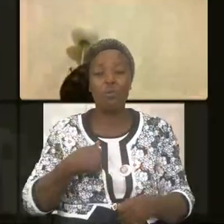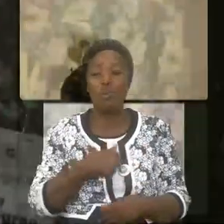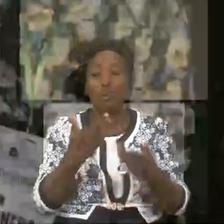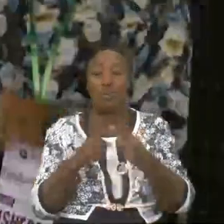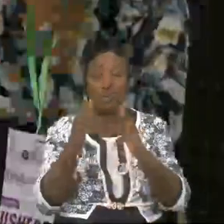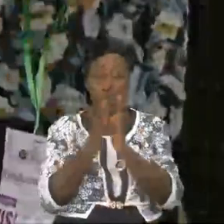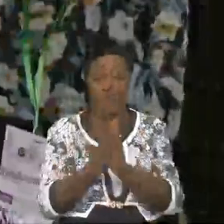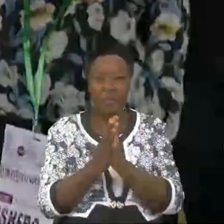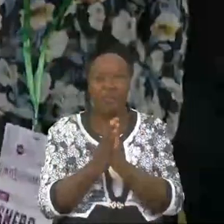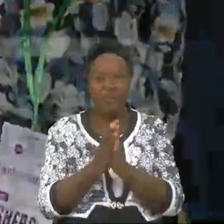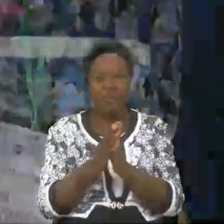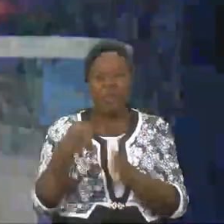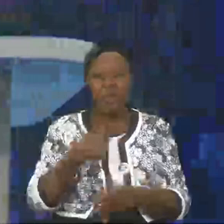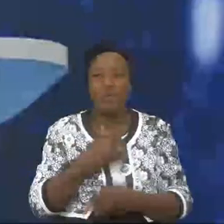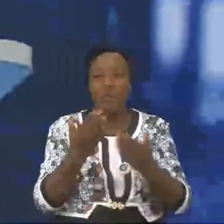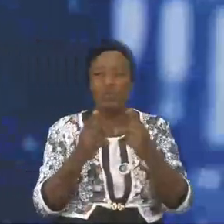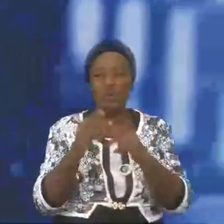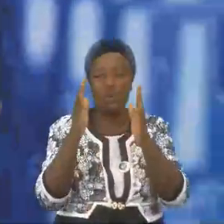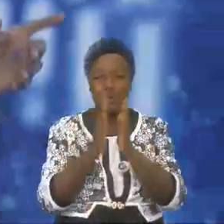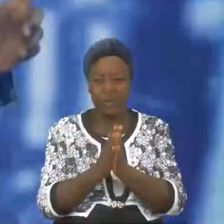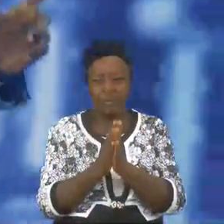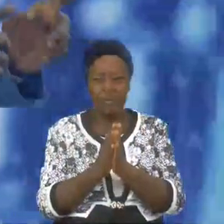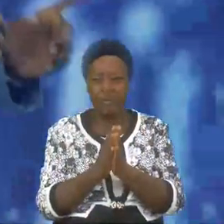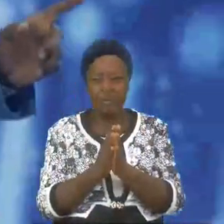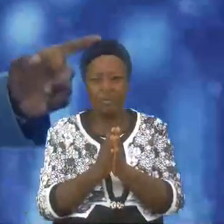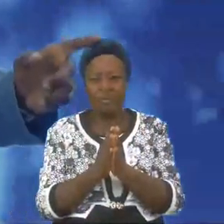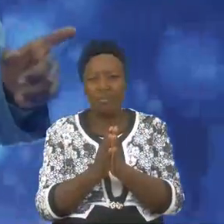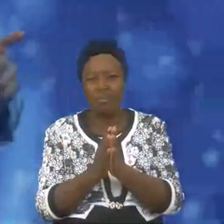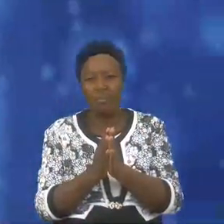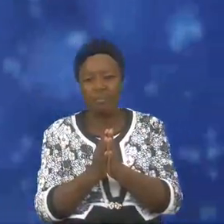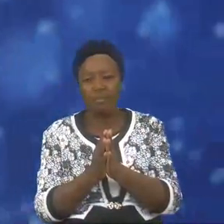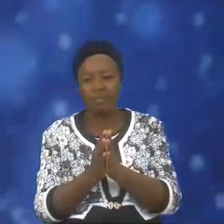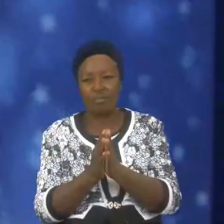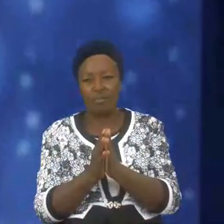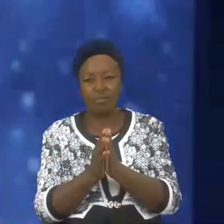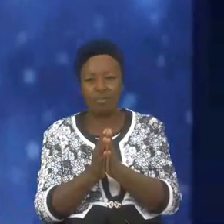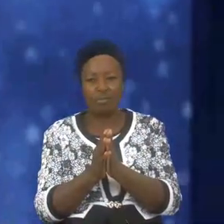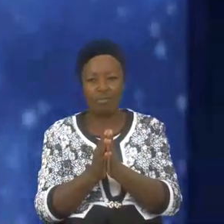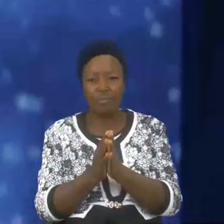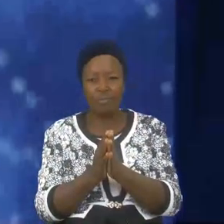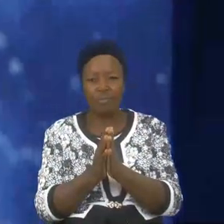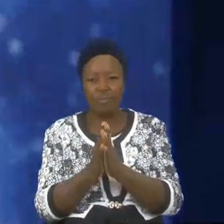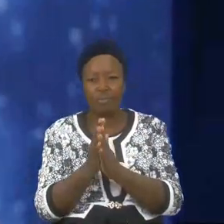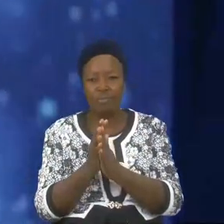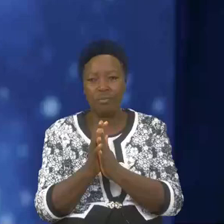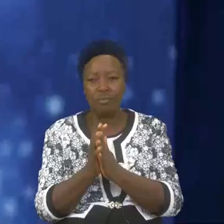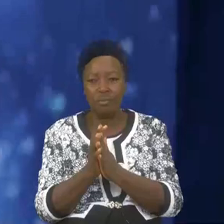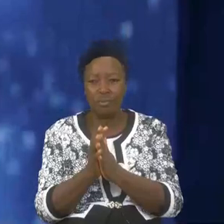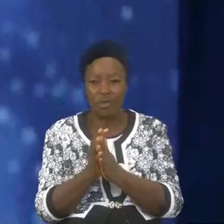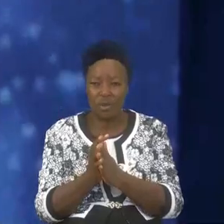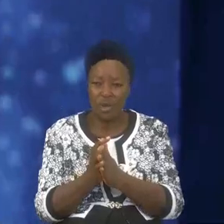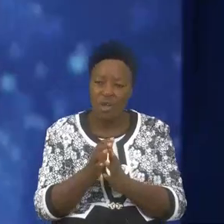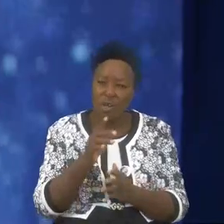baissée, les yeux fermés. La tête baissée, les yeux fermés. Tu as